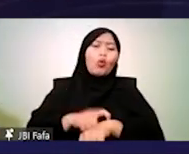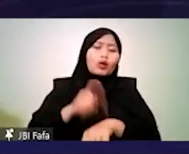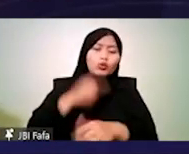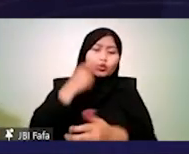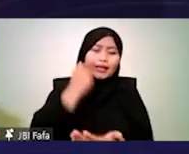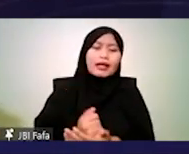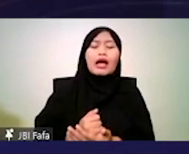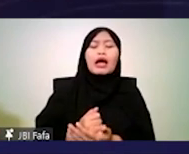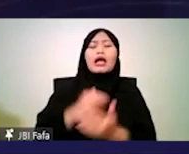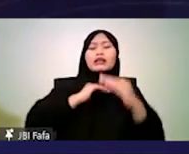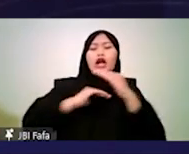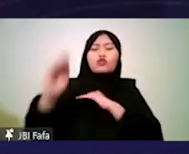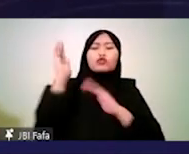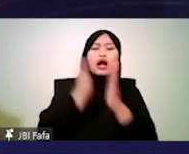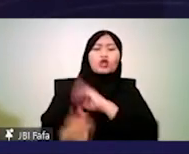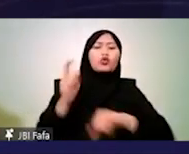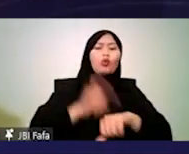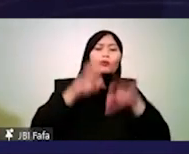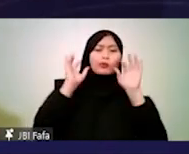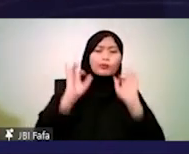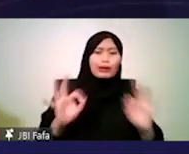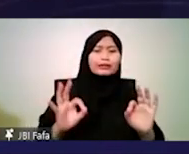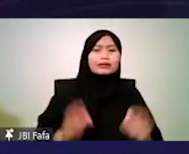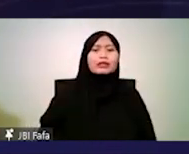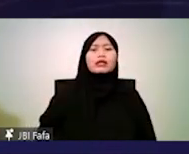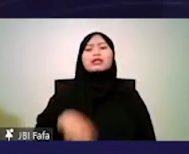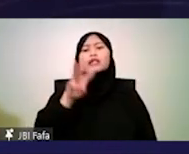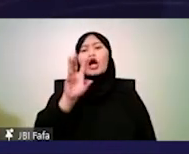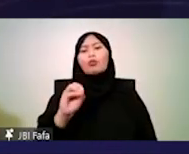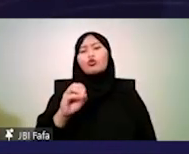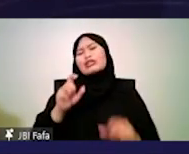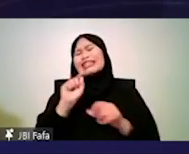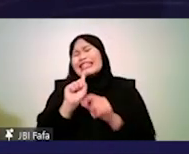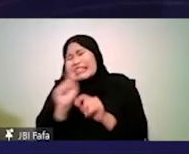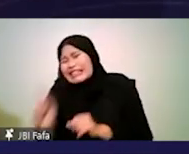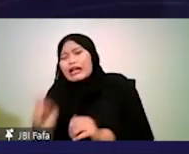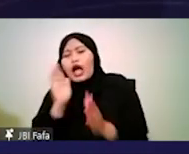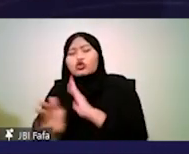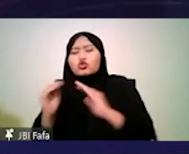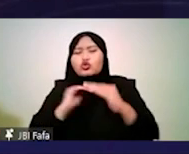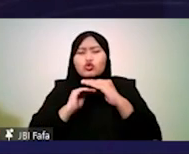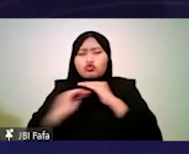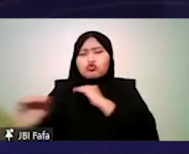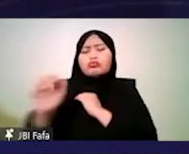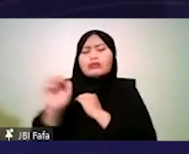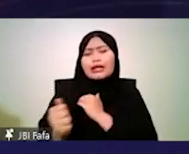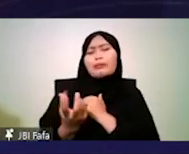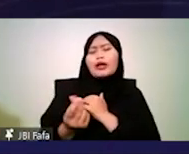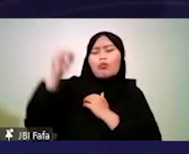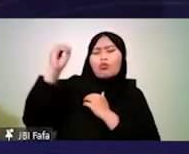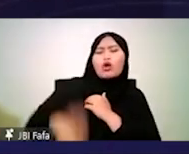langsung top 20 second terdiri second langsung bisa pindah biayanya sangat murah